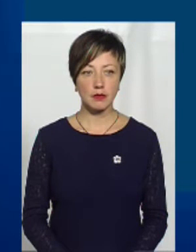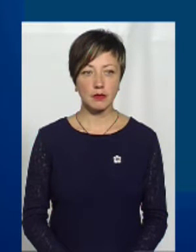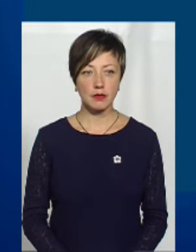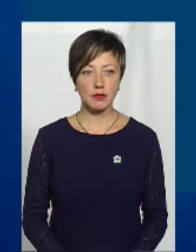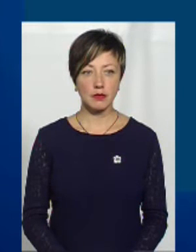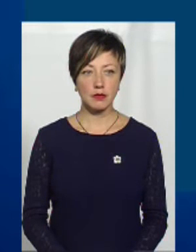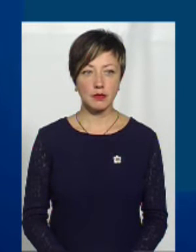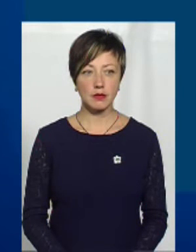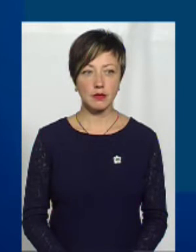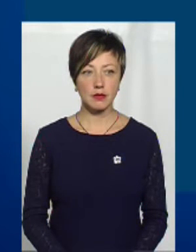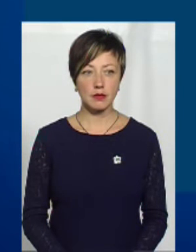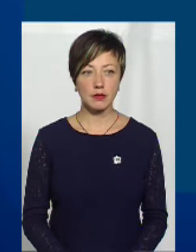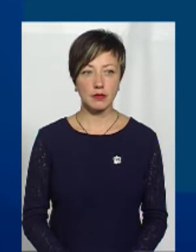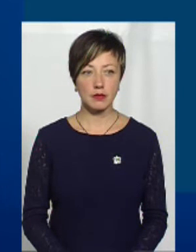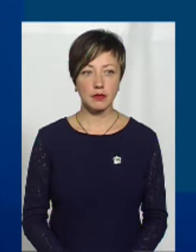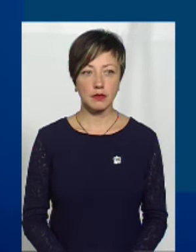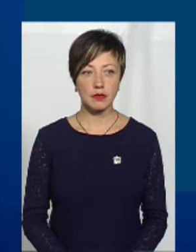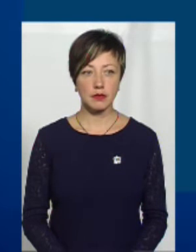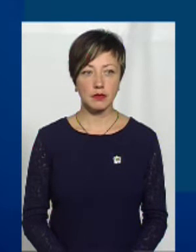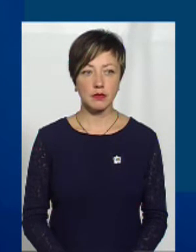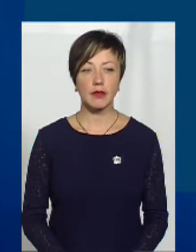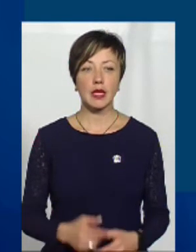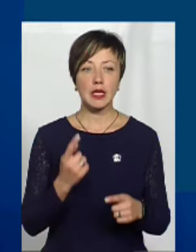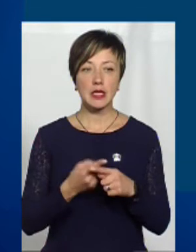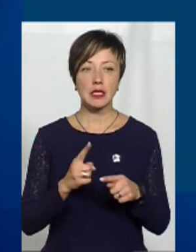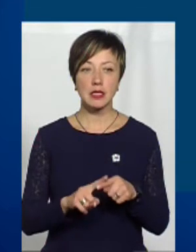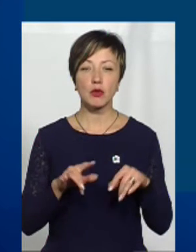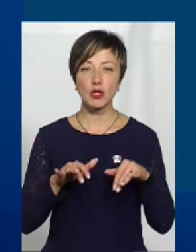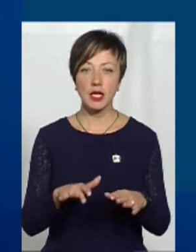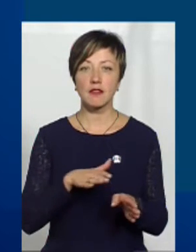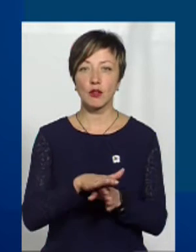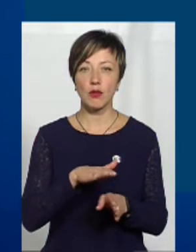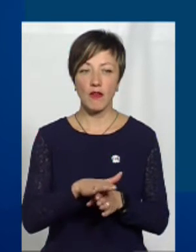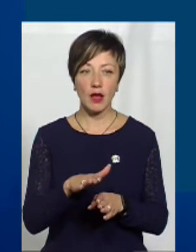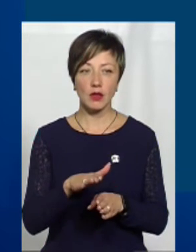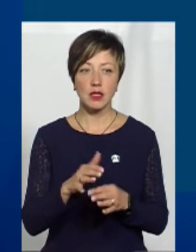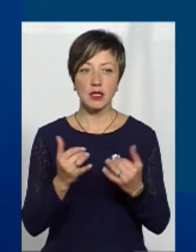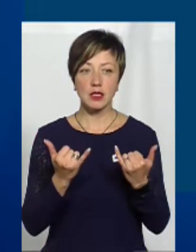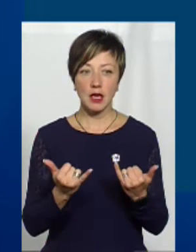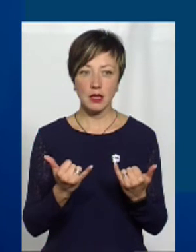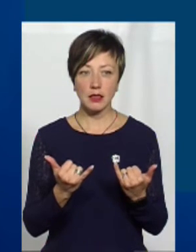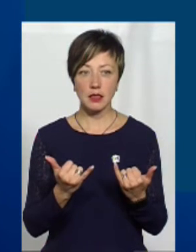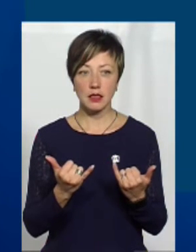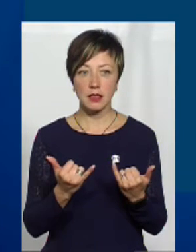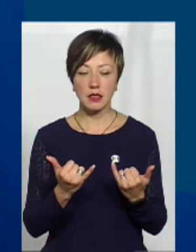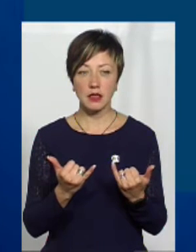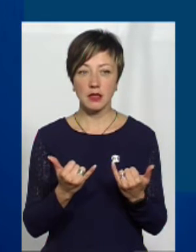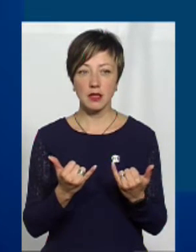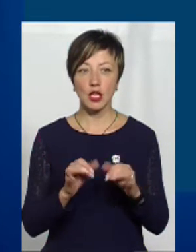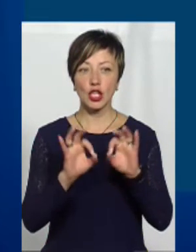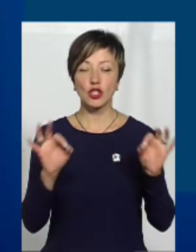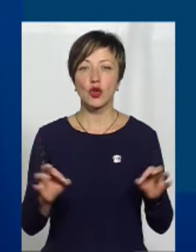Ці протести, які зараз відбуваються, можливо, політичної ігри попередньої влади, тому що нічого загрозливого